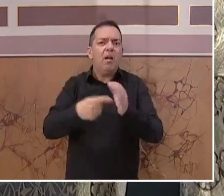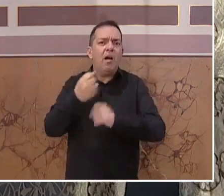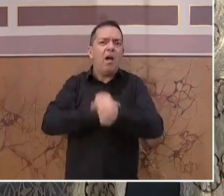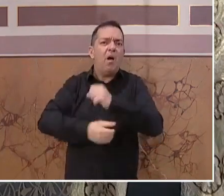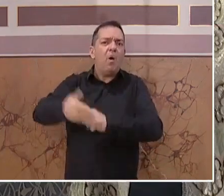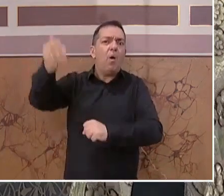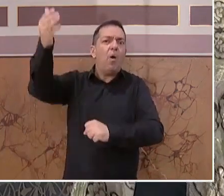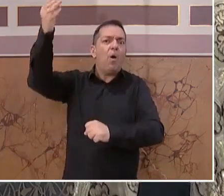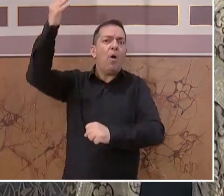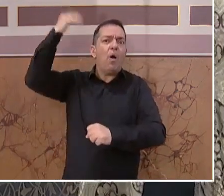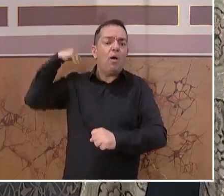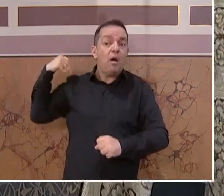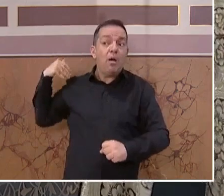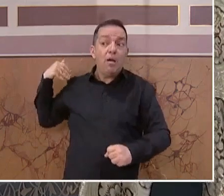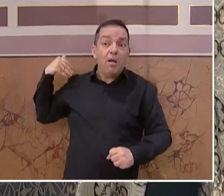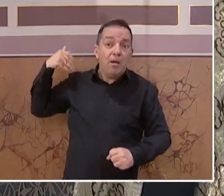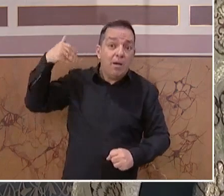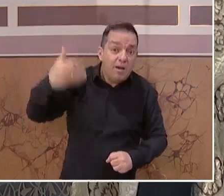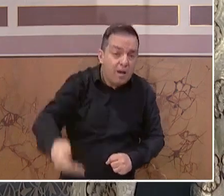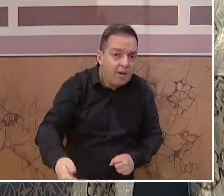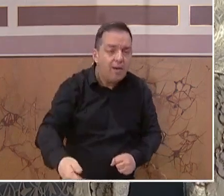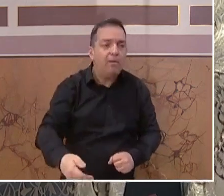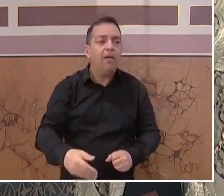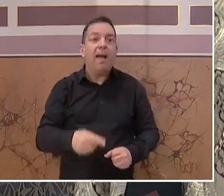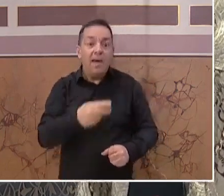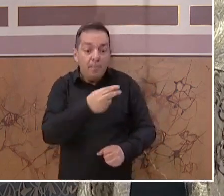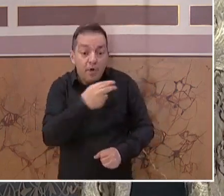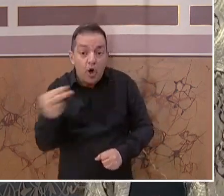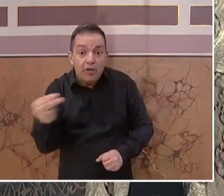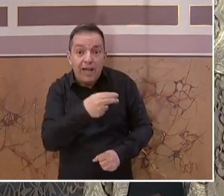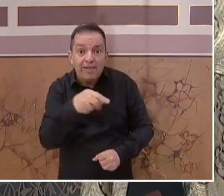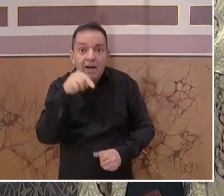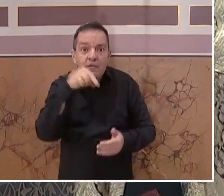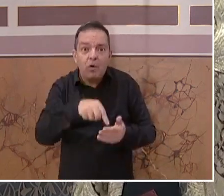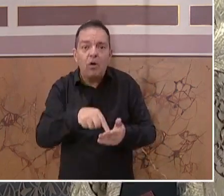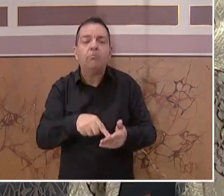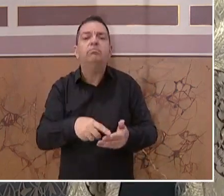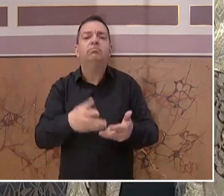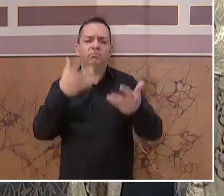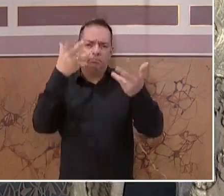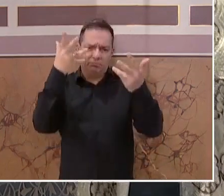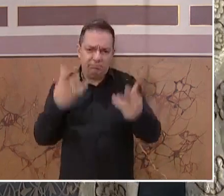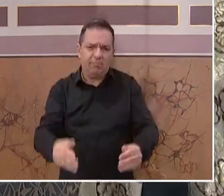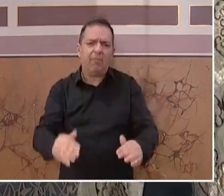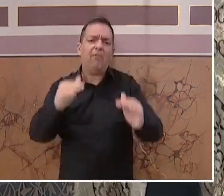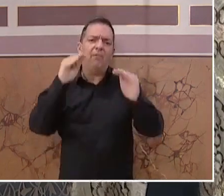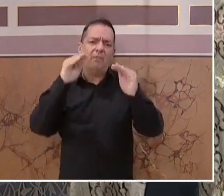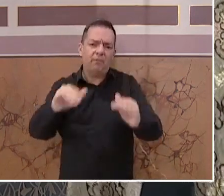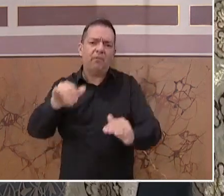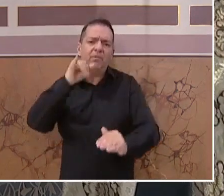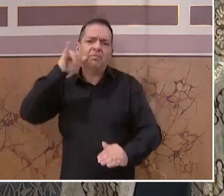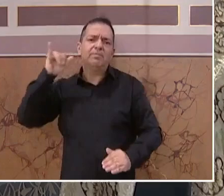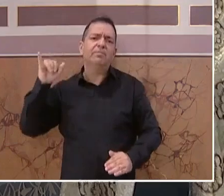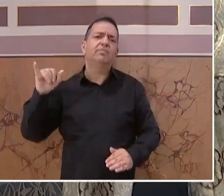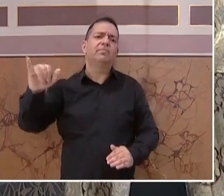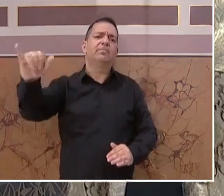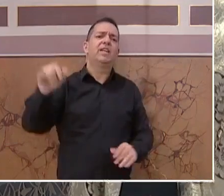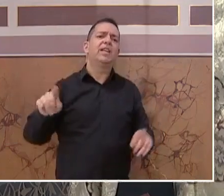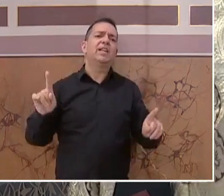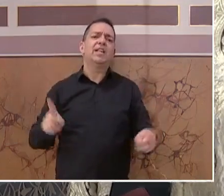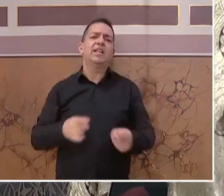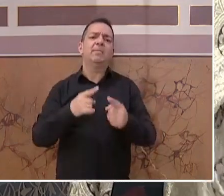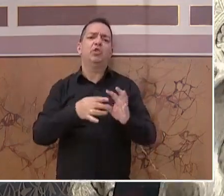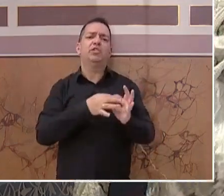όρος, επικράτησε να ψάλλεται σε όλη την Εκκλησία ο αγγελικός αυτός